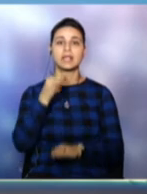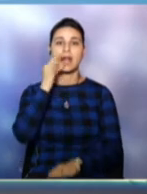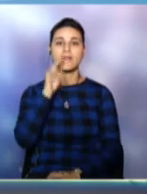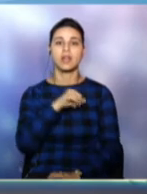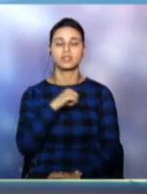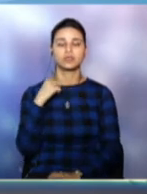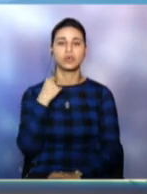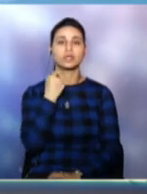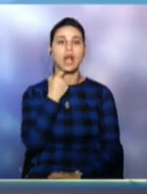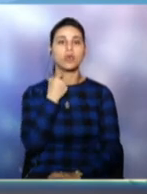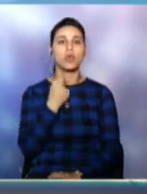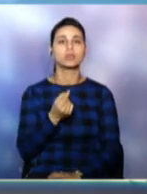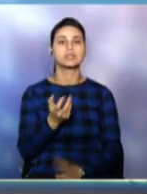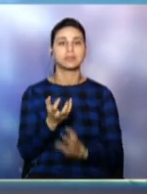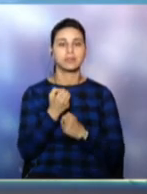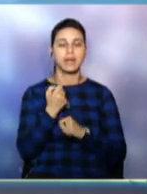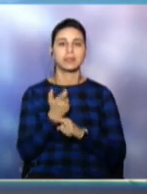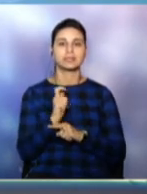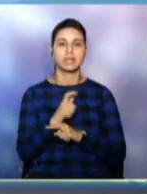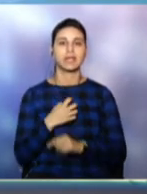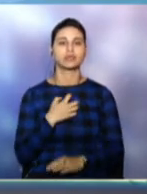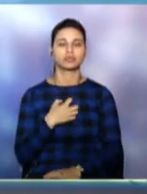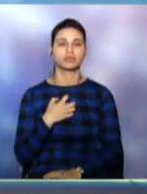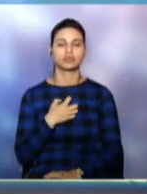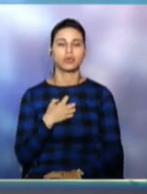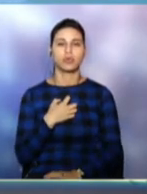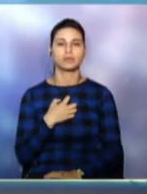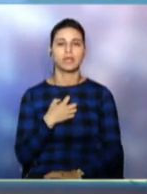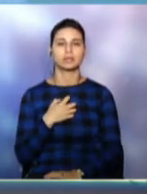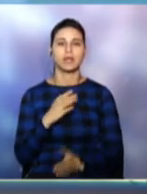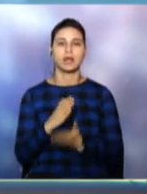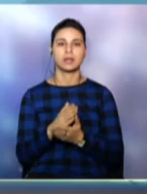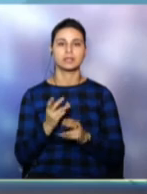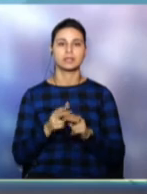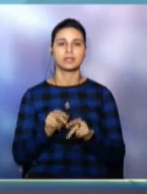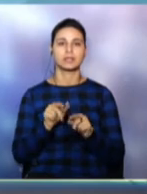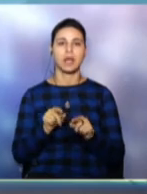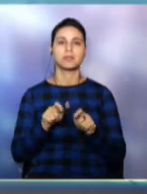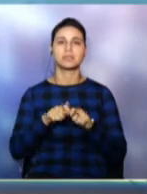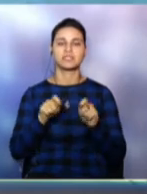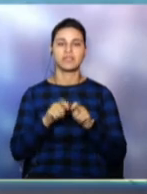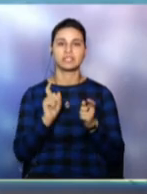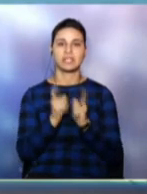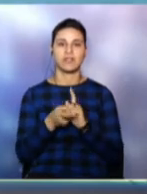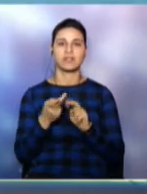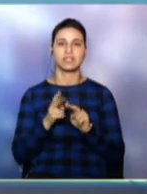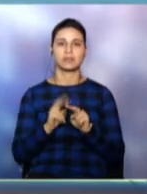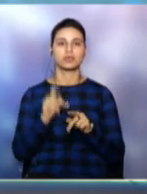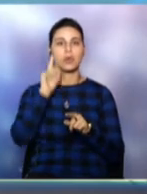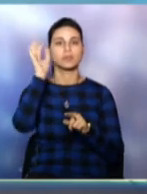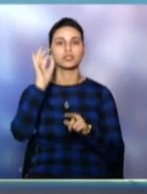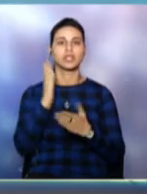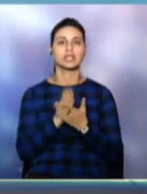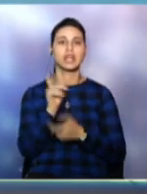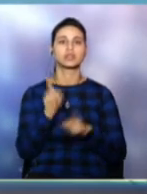თვითონ ალკოჰოლის მიღება ძალიან მნიშვნელოვნად მოქმედებს აი ამ ცვლის დარღვევაზე. ამიტომ ხშირად არის